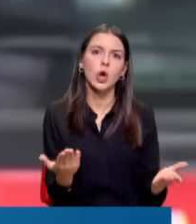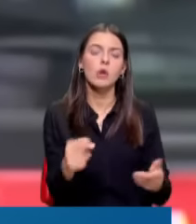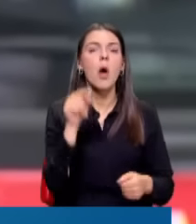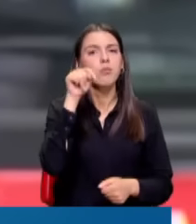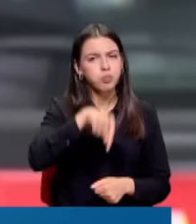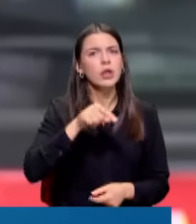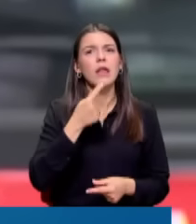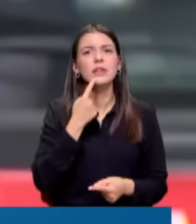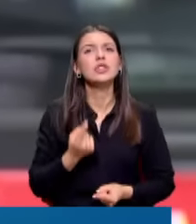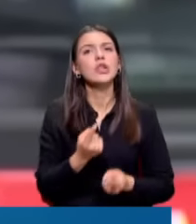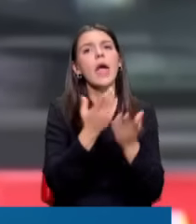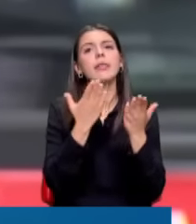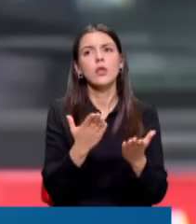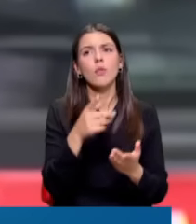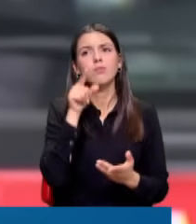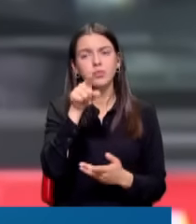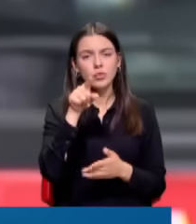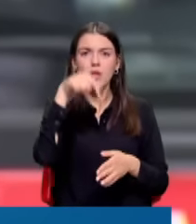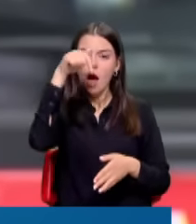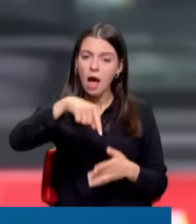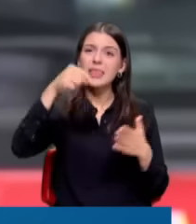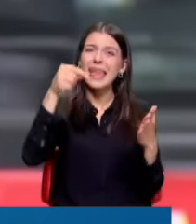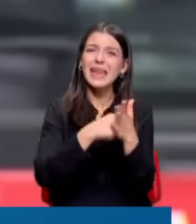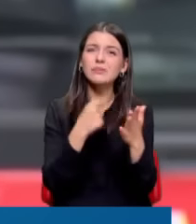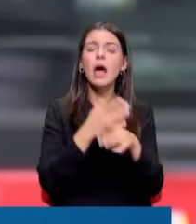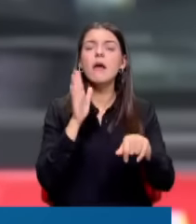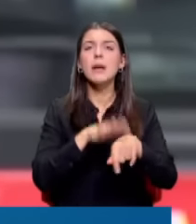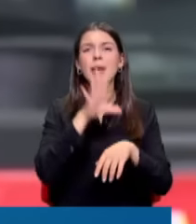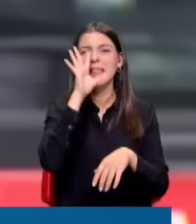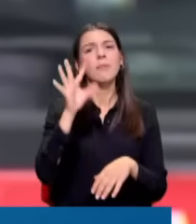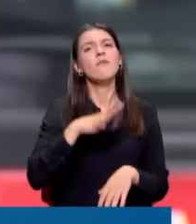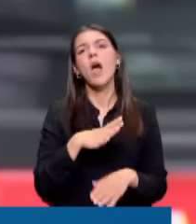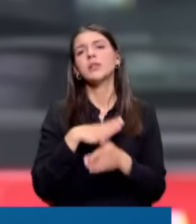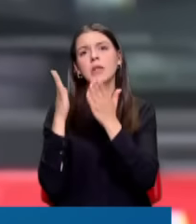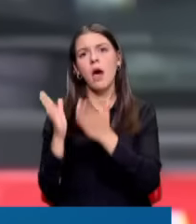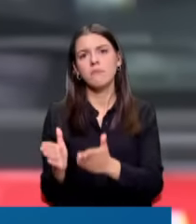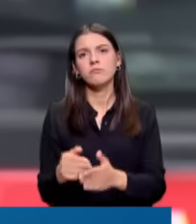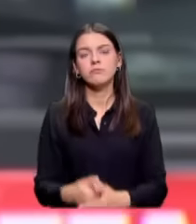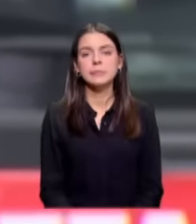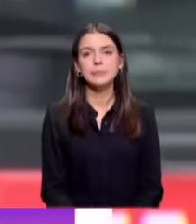Buradan şikayet ediyorum. Bunun altına imza atmayan kim var ise.